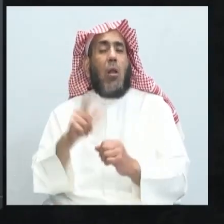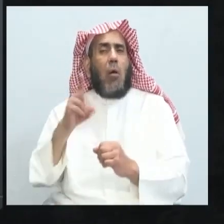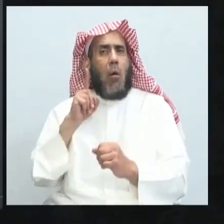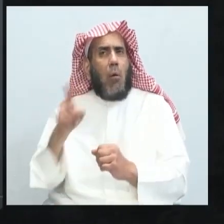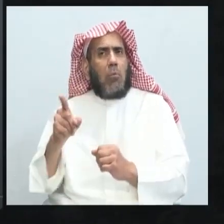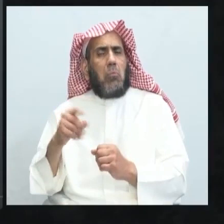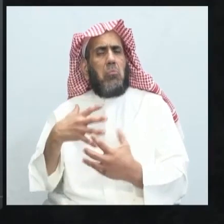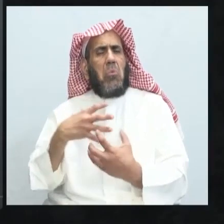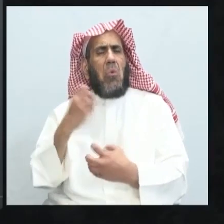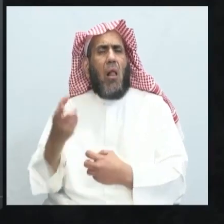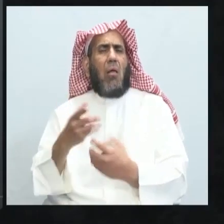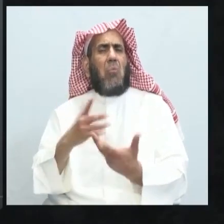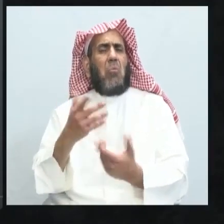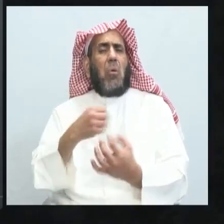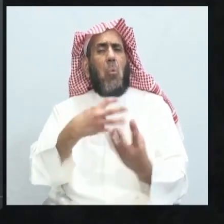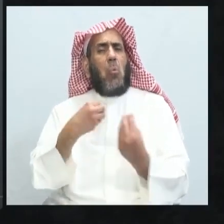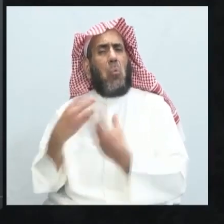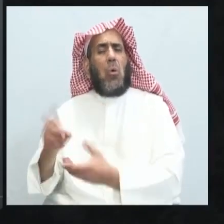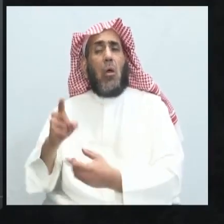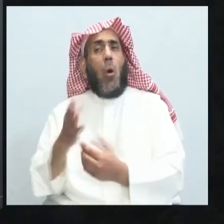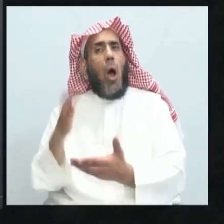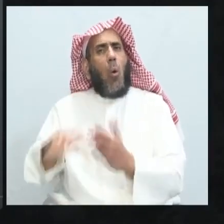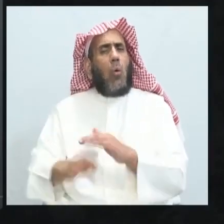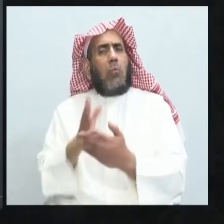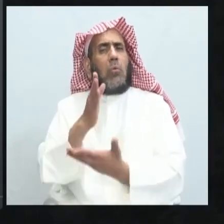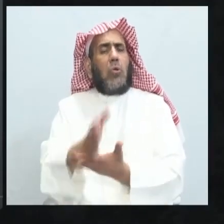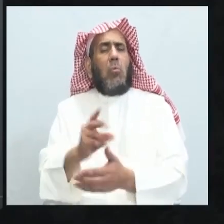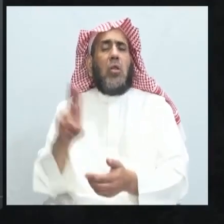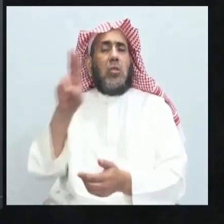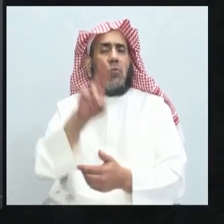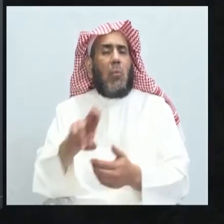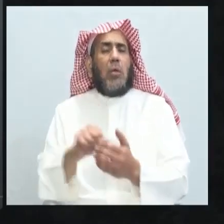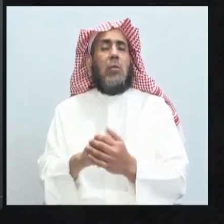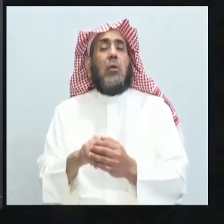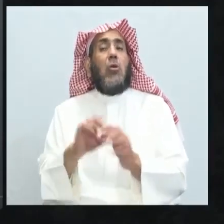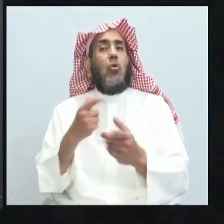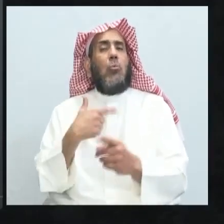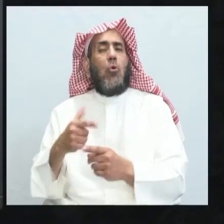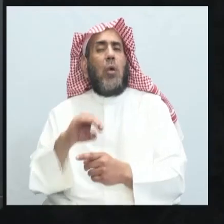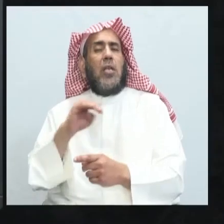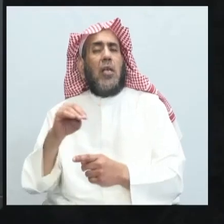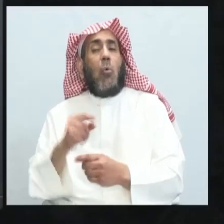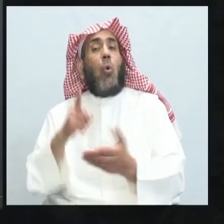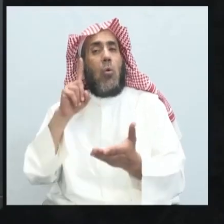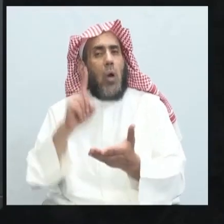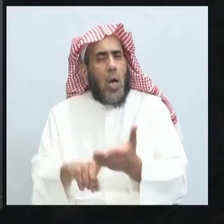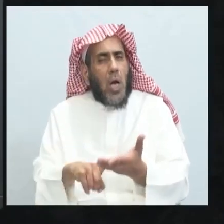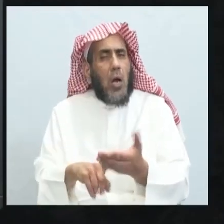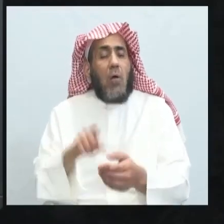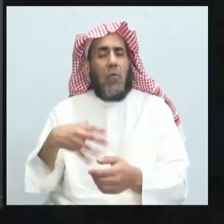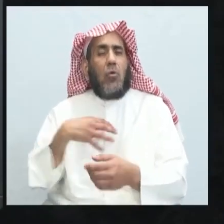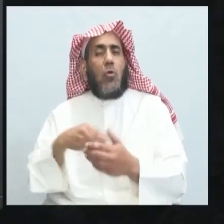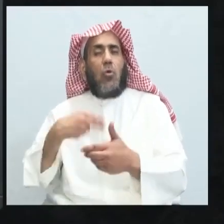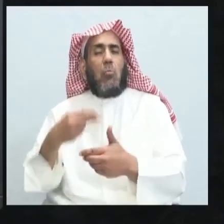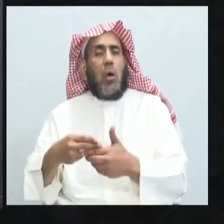وجدتم وجدتموها في انفسكم الم اتكم ظلالا فهداكم الله وذكرها بعض الاستفهامات التي يريد منهم الاجابه ويقرر ما في نفوسهم